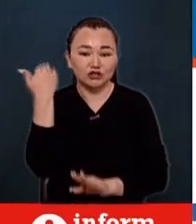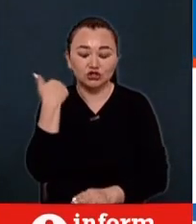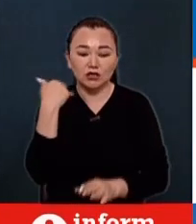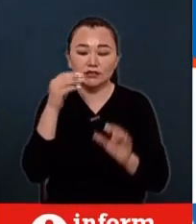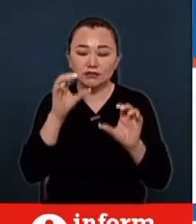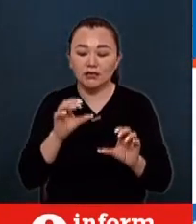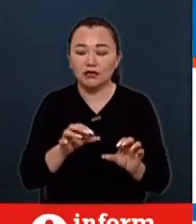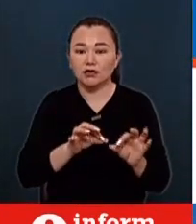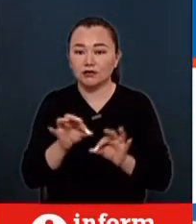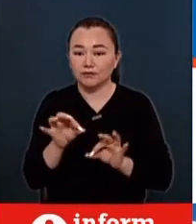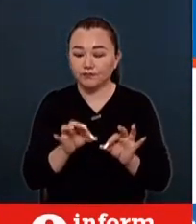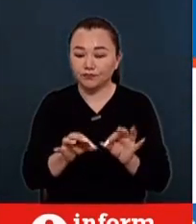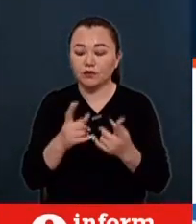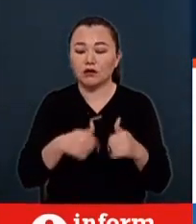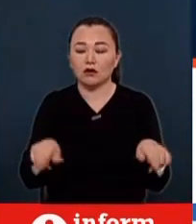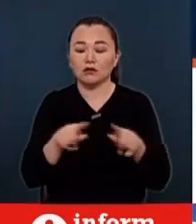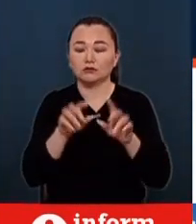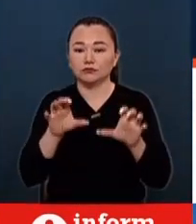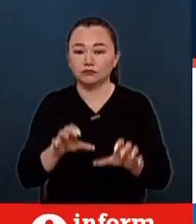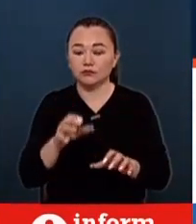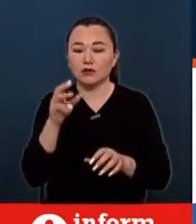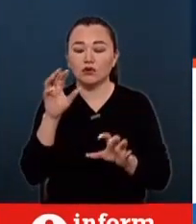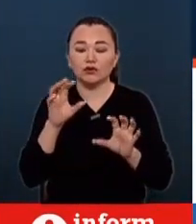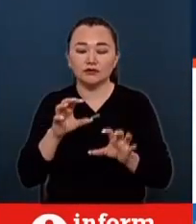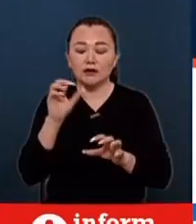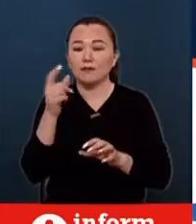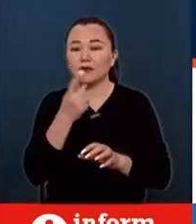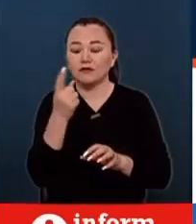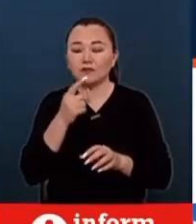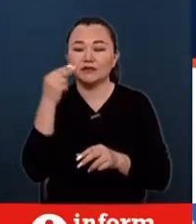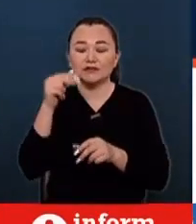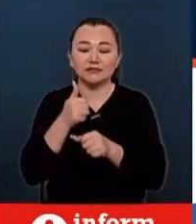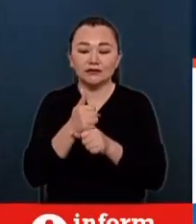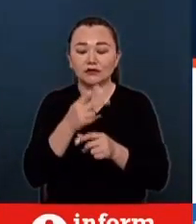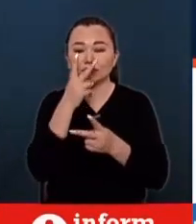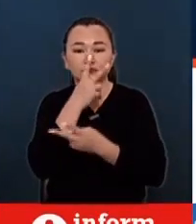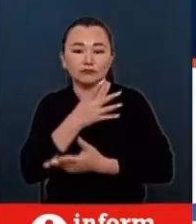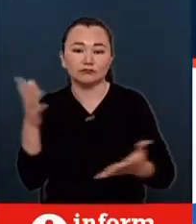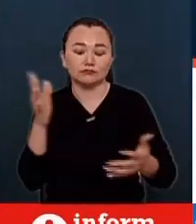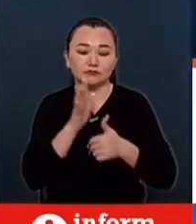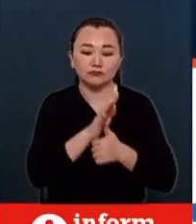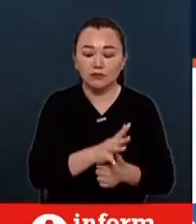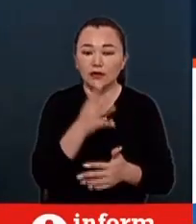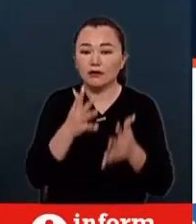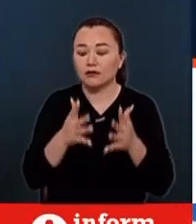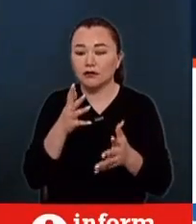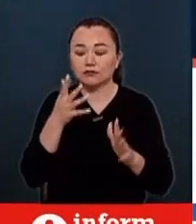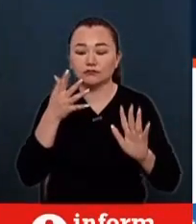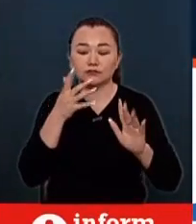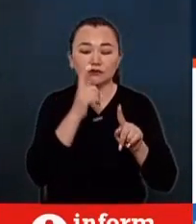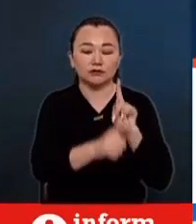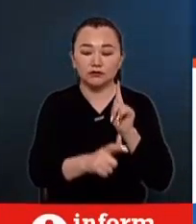Заң жобасы шеңберінде қылмыстық кодекстен тұңғыш президентті көпшілік алдында қорлау және оның абыройы мен қадір-қасиетіне нұқсан